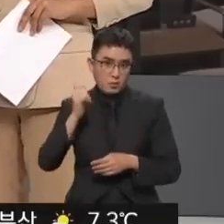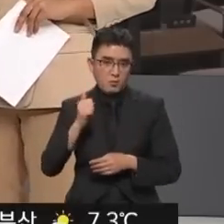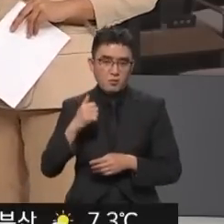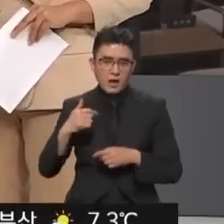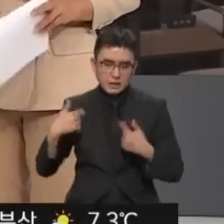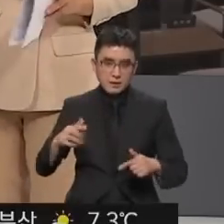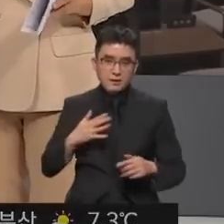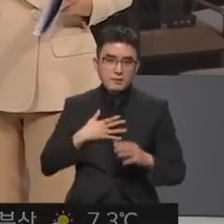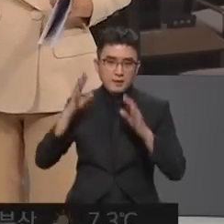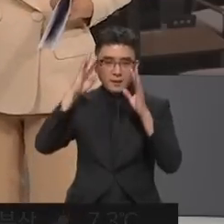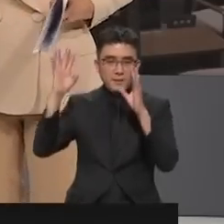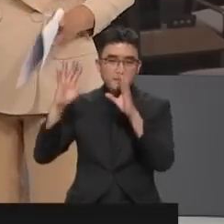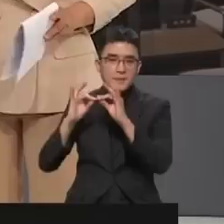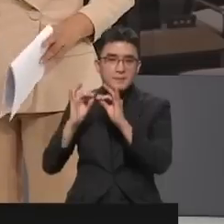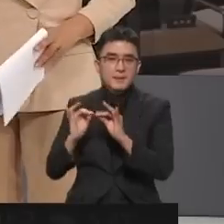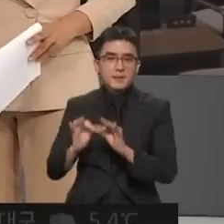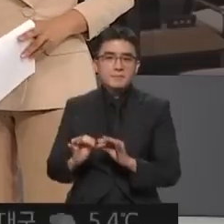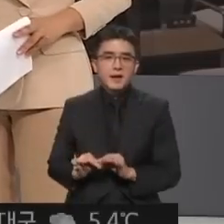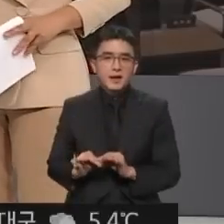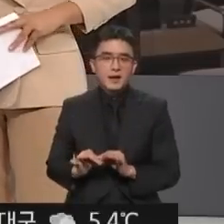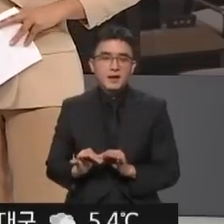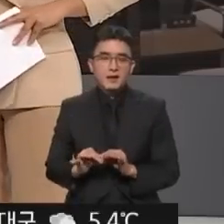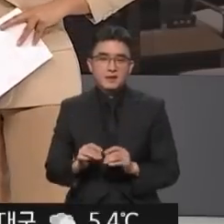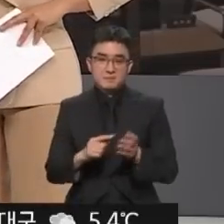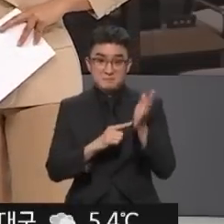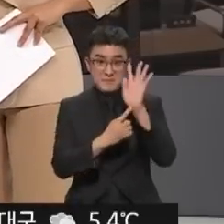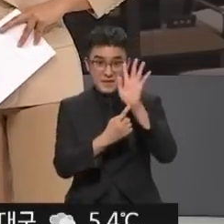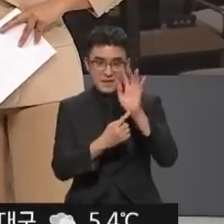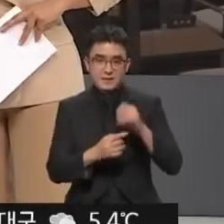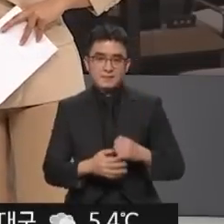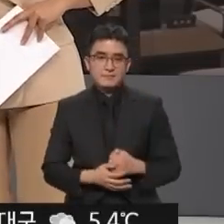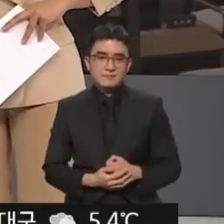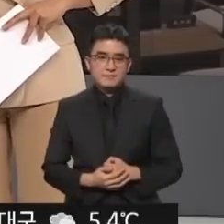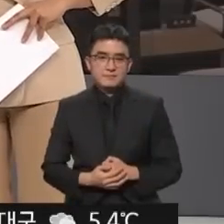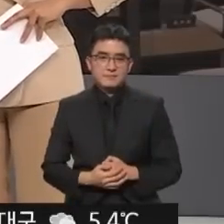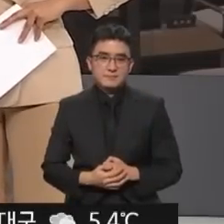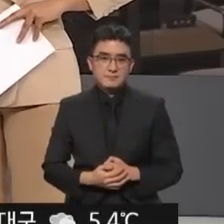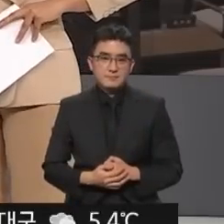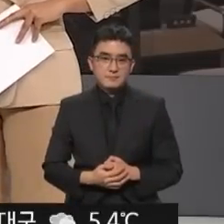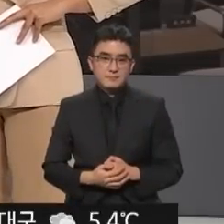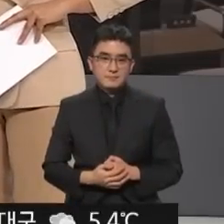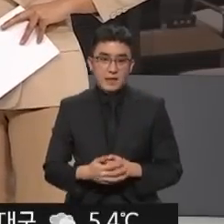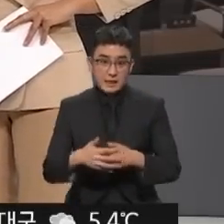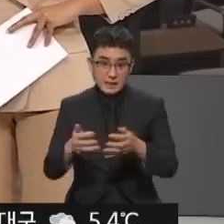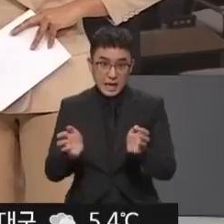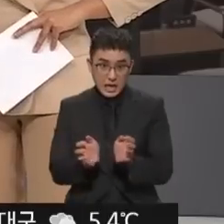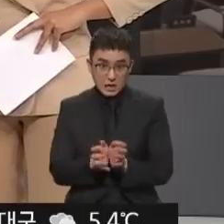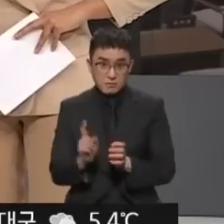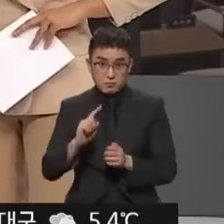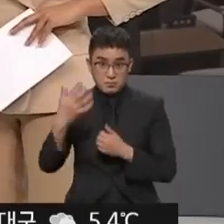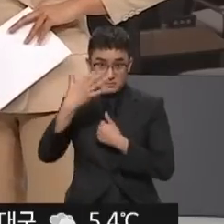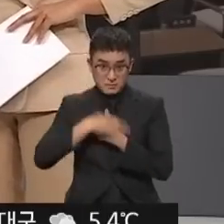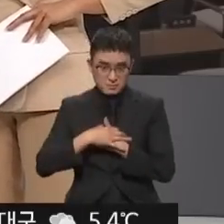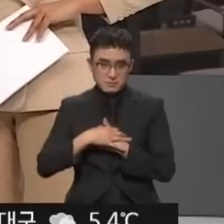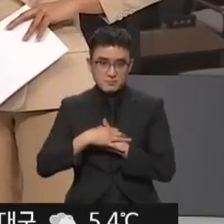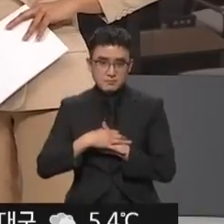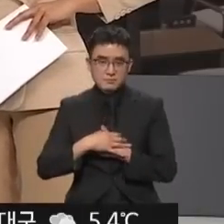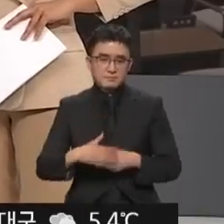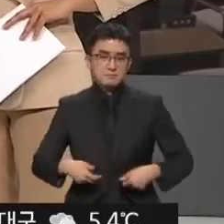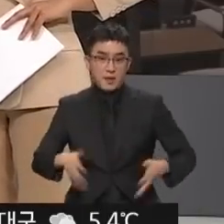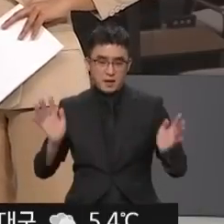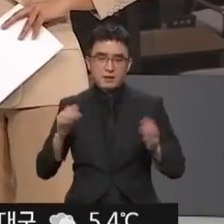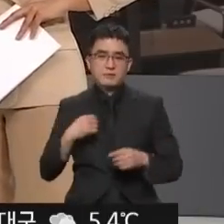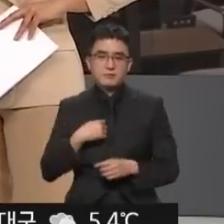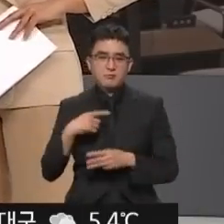말한 대목이다. 그러니까 내가 윤심이다. 그러니까 당직은 포기하더라도 윤심은 포기할 수 없다. 이런 뜻으로 풀이가 됩니다.